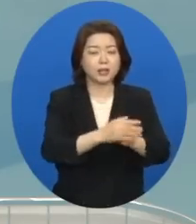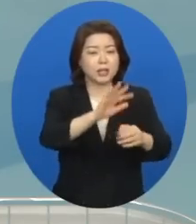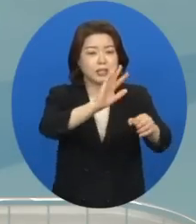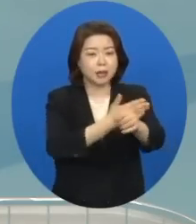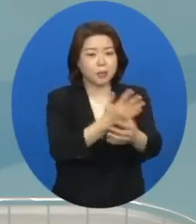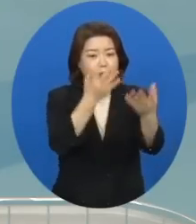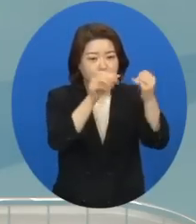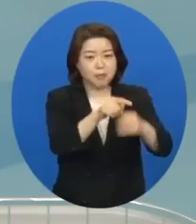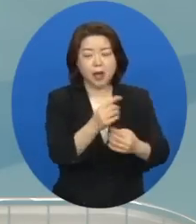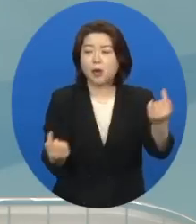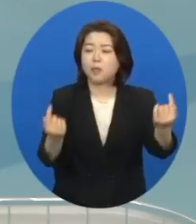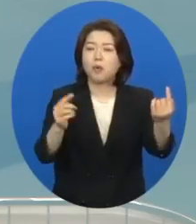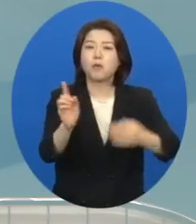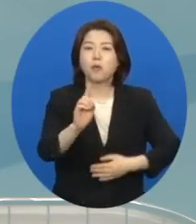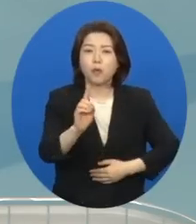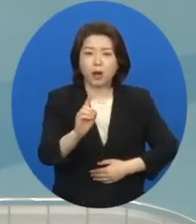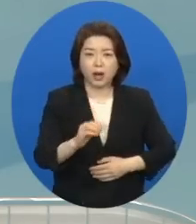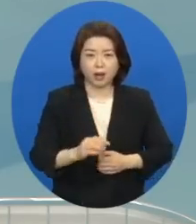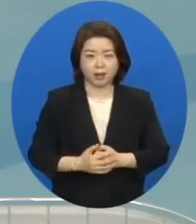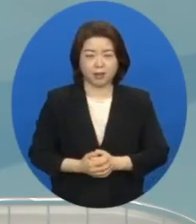많으냐?